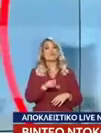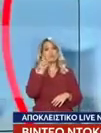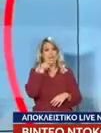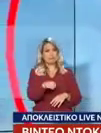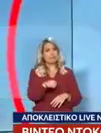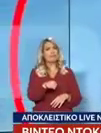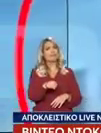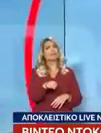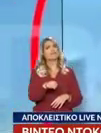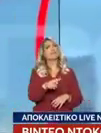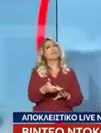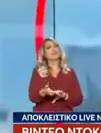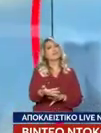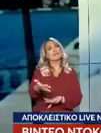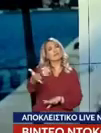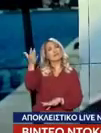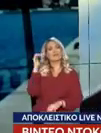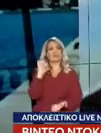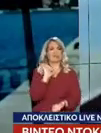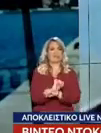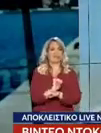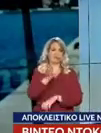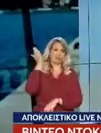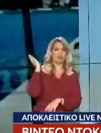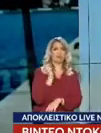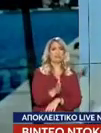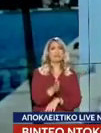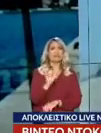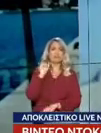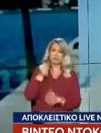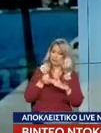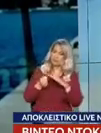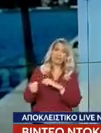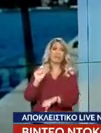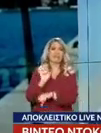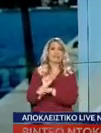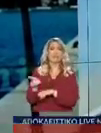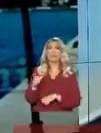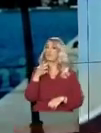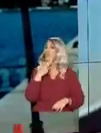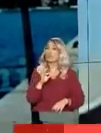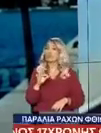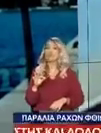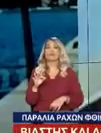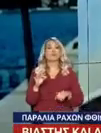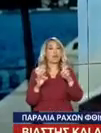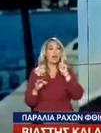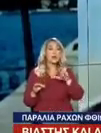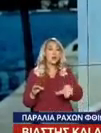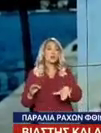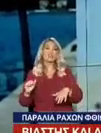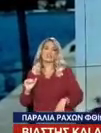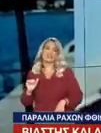καταδικάστηκε και εξέτησε μια πολύχρονη ποινή στις φυλακές. Γιατί? Γιατί βίασε ένα μικρό κορίτσι.